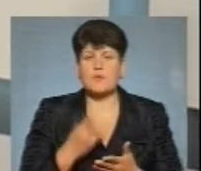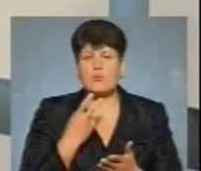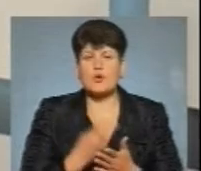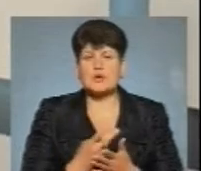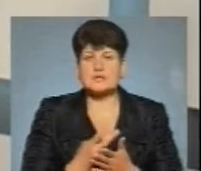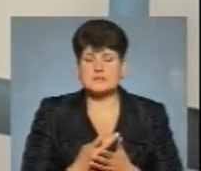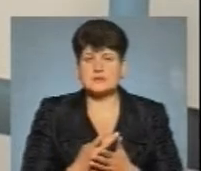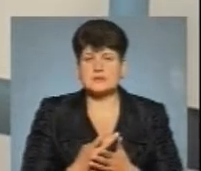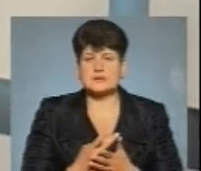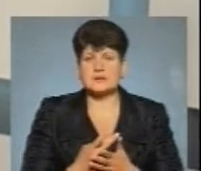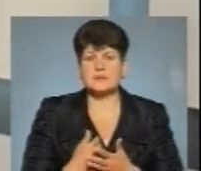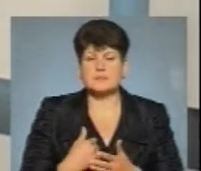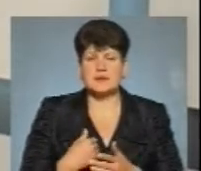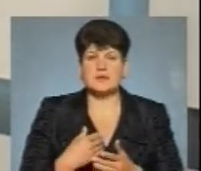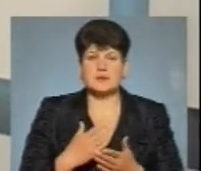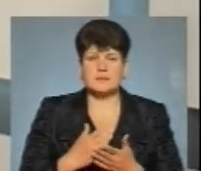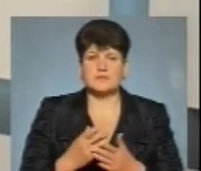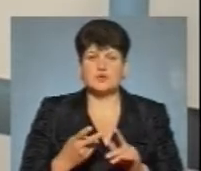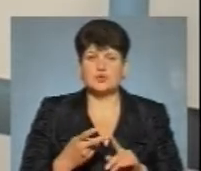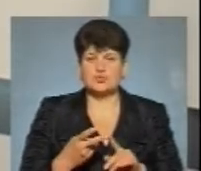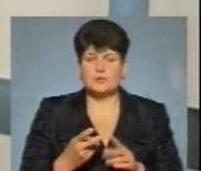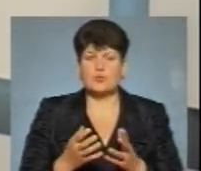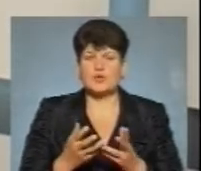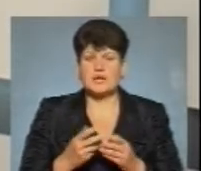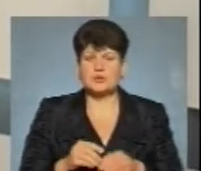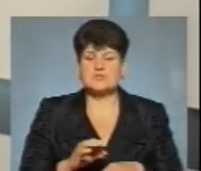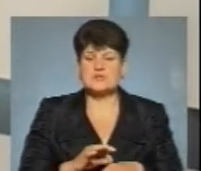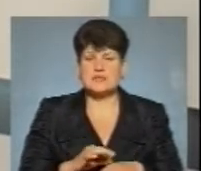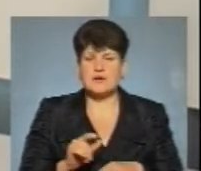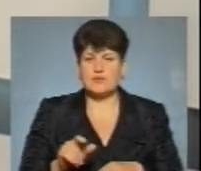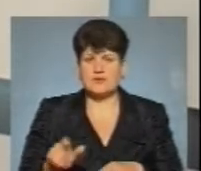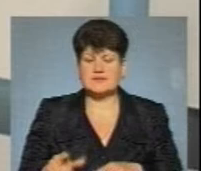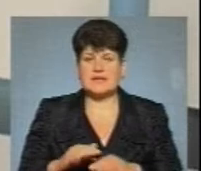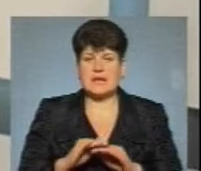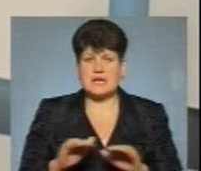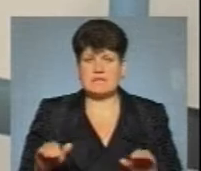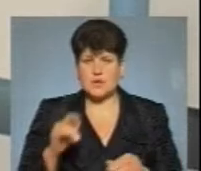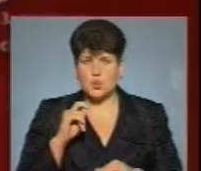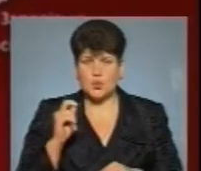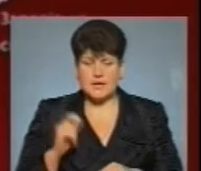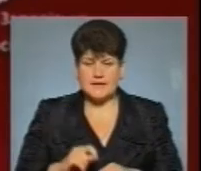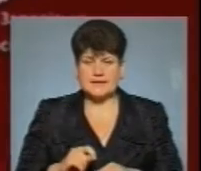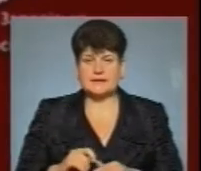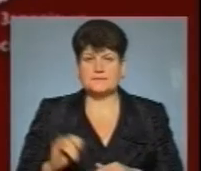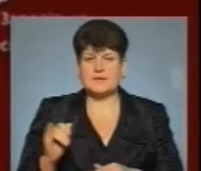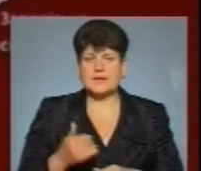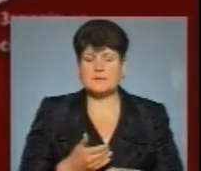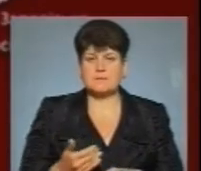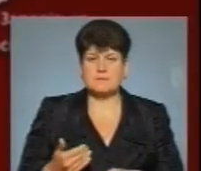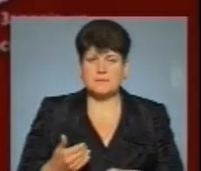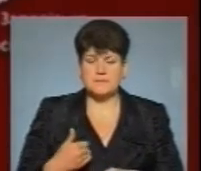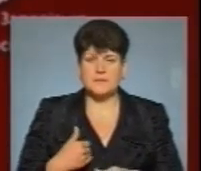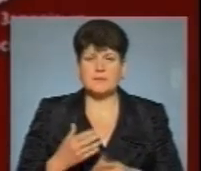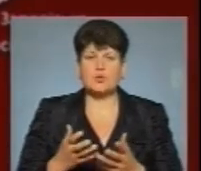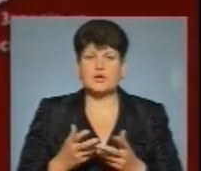нас десь ми йдемо другий по кількості захворівших на рівні України, так? І ми по відношенню до